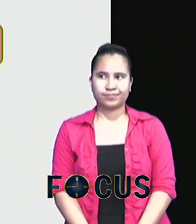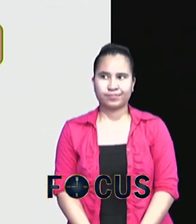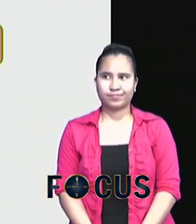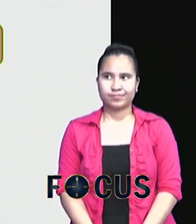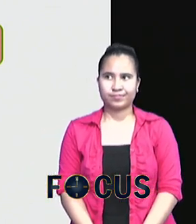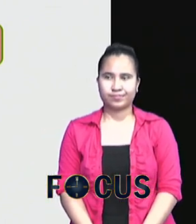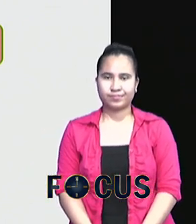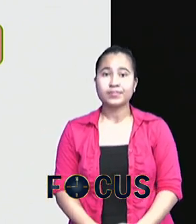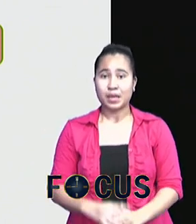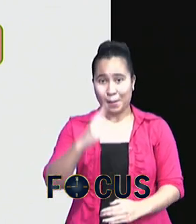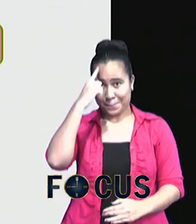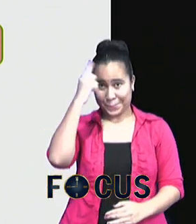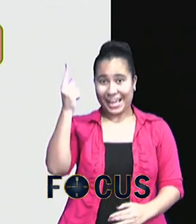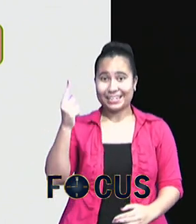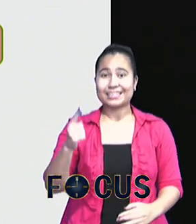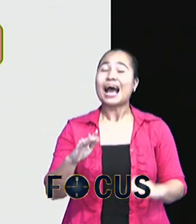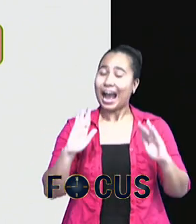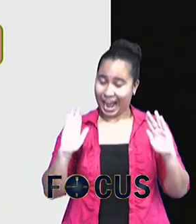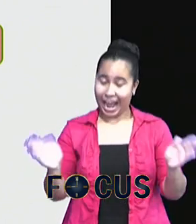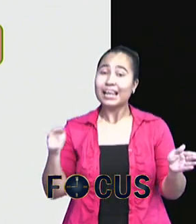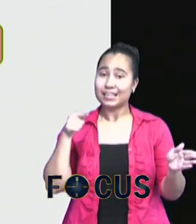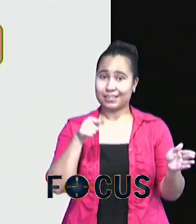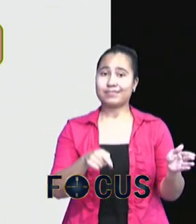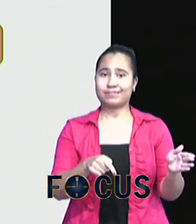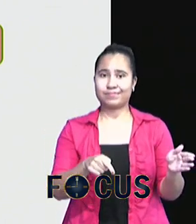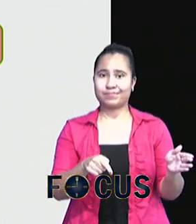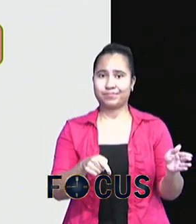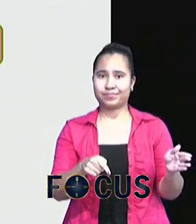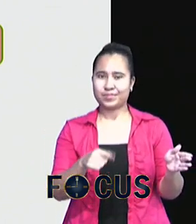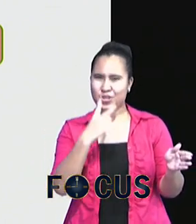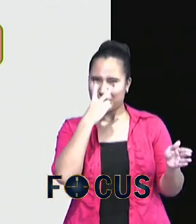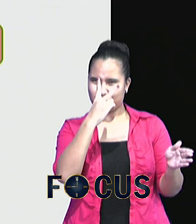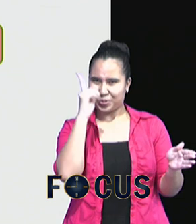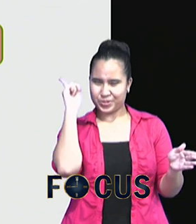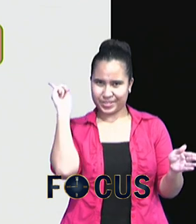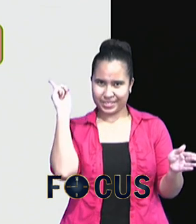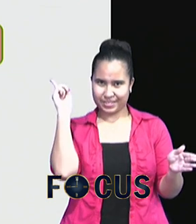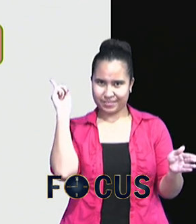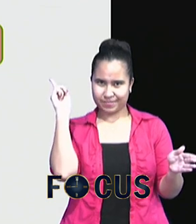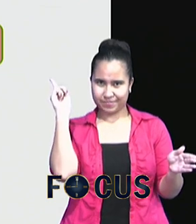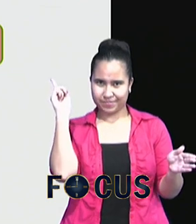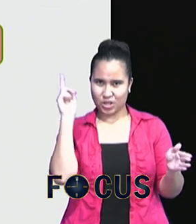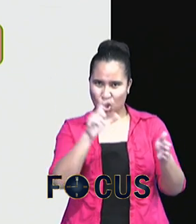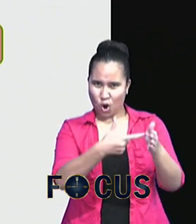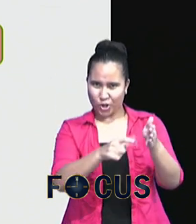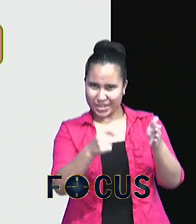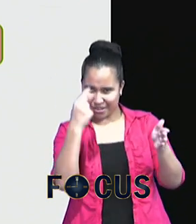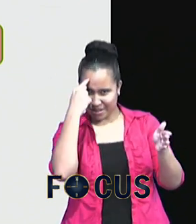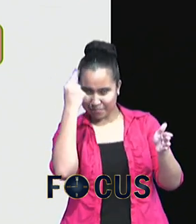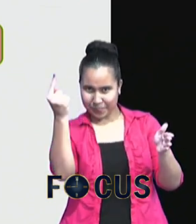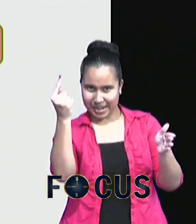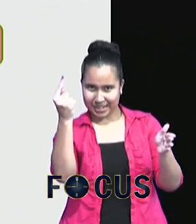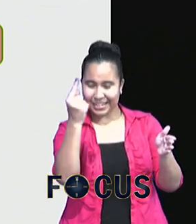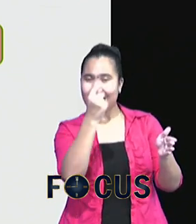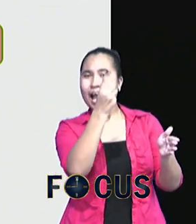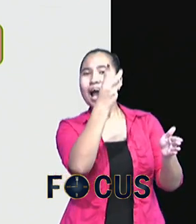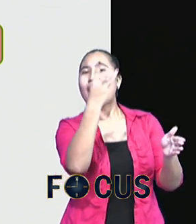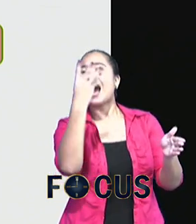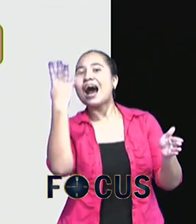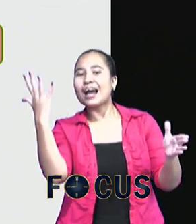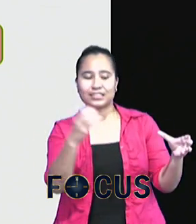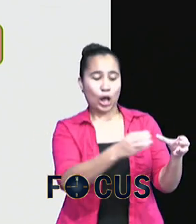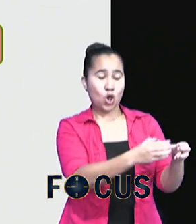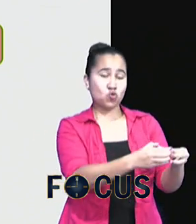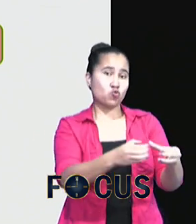Dat plan is er. En u ziet hier even de onderdelen van het plan. Er zijn dus een aantal